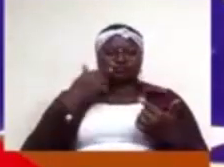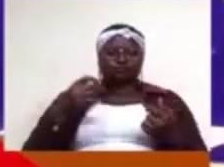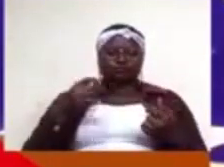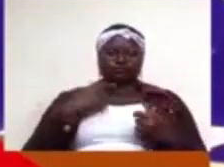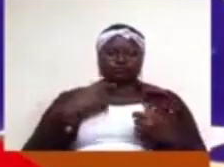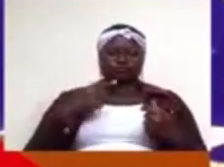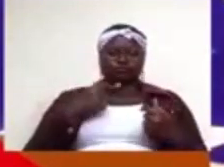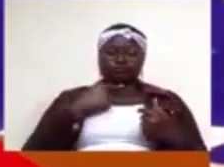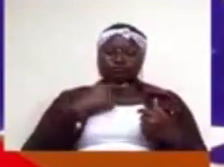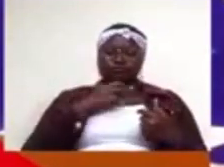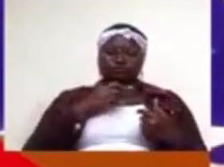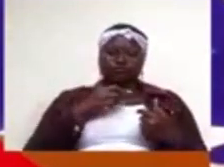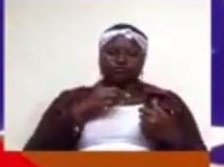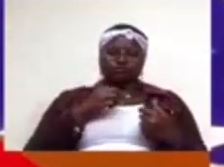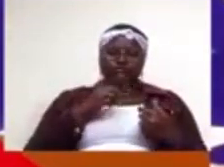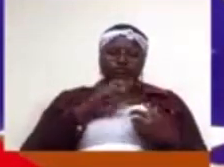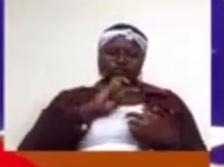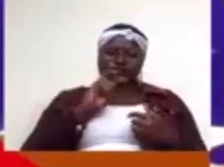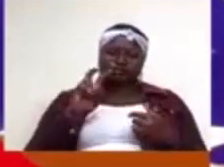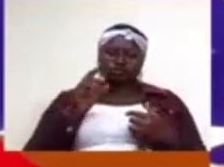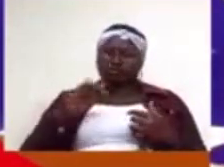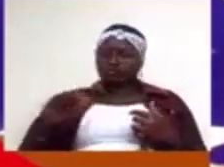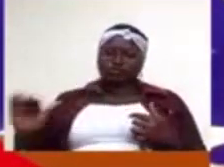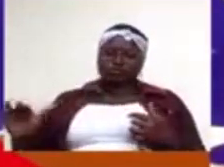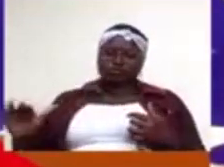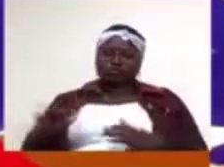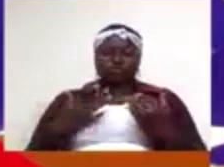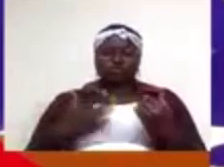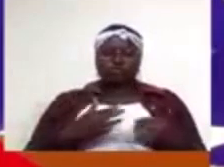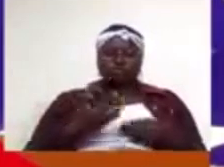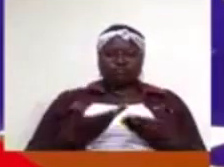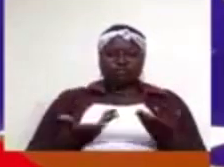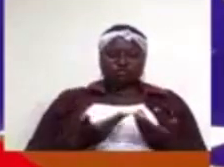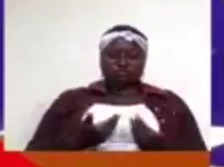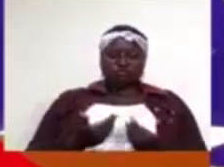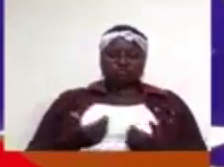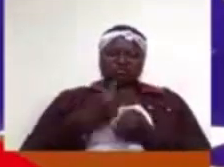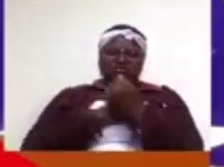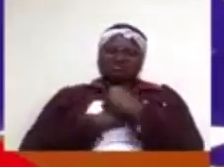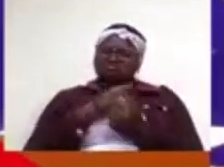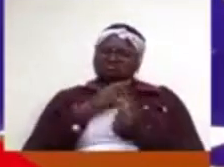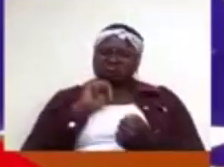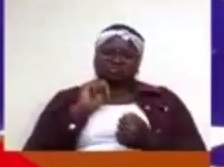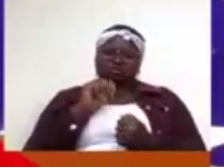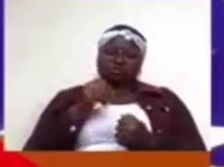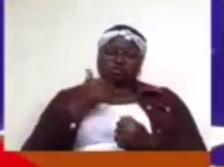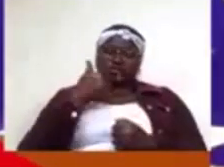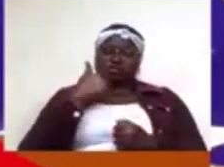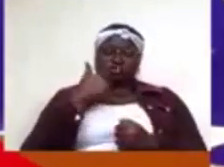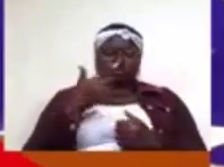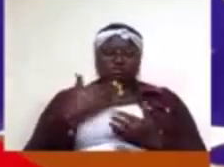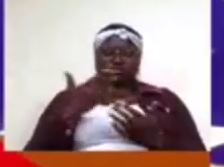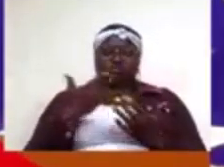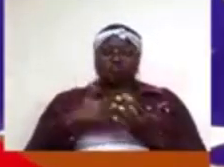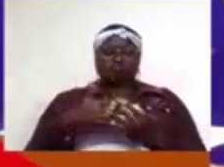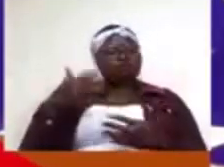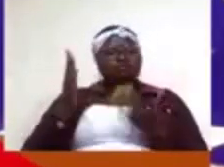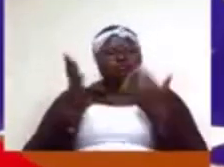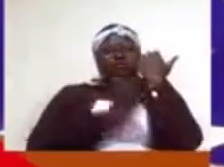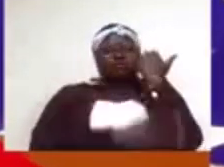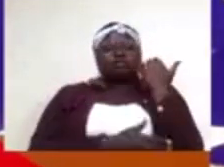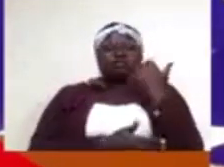itume mwana ucio kinye handu arora akona atiriri ni tondu riu gwitu ri ndiendetwo ni mucini ni njiragwo ndi kichwa